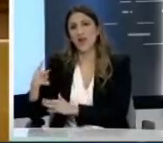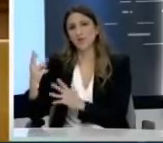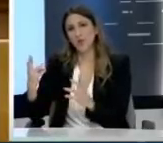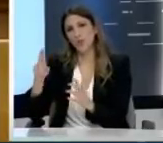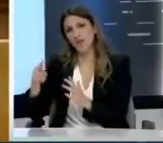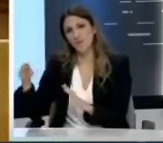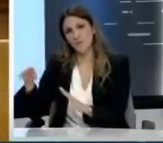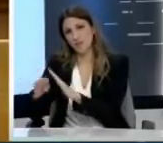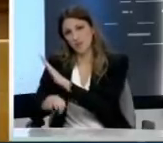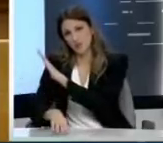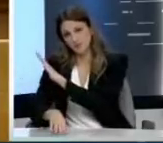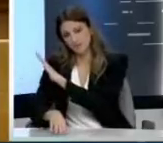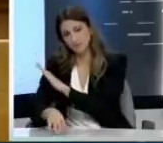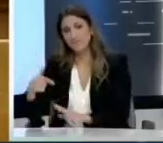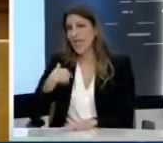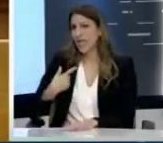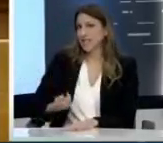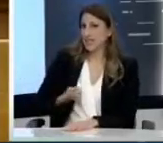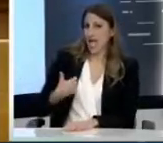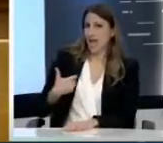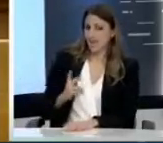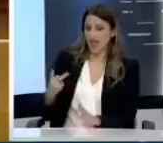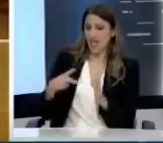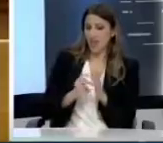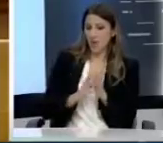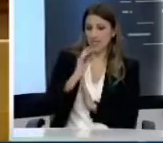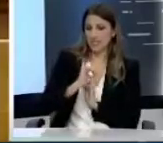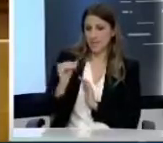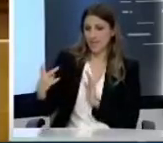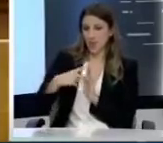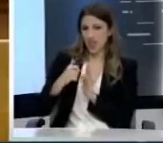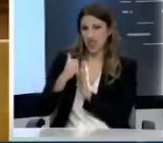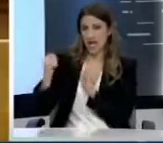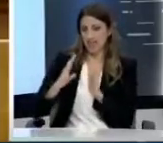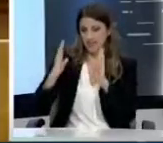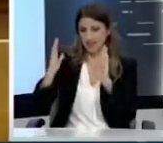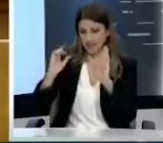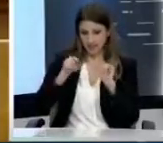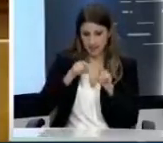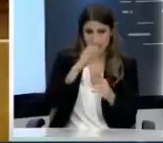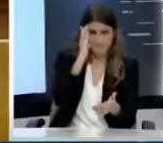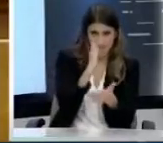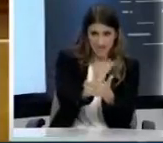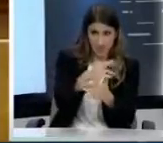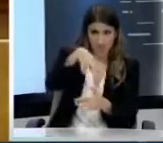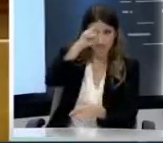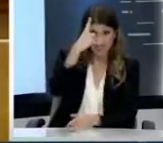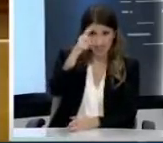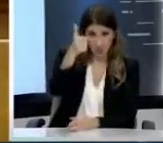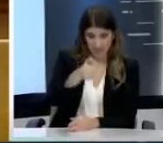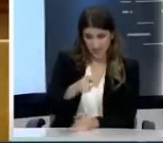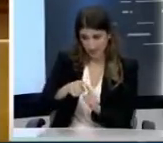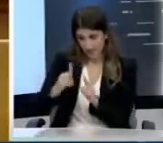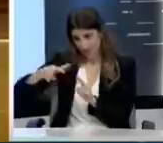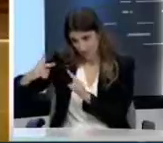12.280 μείωση. Και τι κάναμε εμείς από το 2014 μέχρι το 2016, στη μια περίπτωση αυξήθηκε 160 και